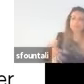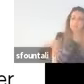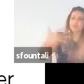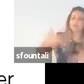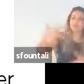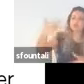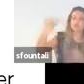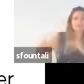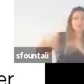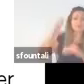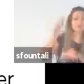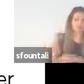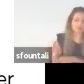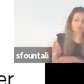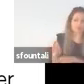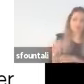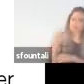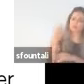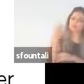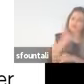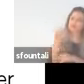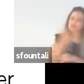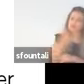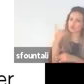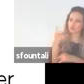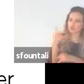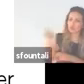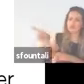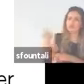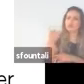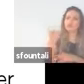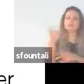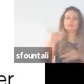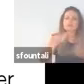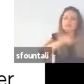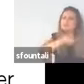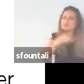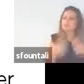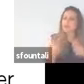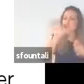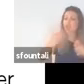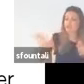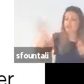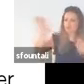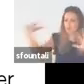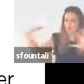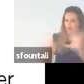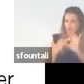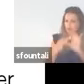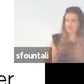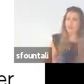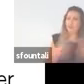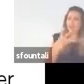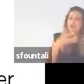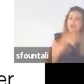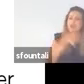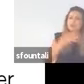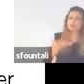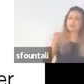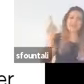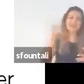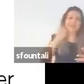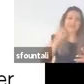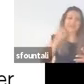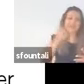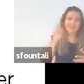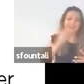ετών. Αυτό αντιστοιχεί σε πάνω από 9 εκατομμύρια γυναίκες σε επίπεδο Ευρωπαϊκής Ένωσης. Αυτό το νούμερο προκύπτει από μία έρευνα που έγινε